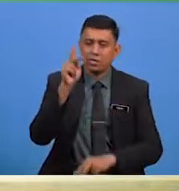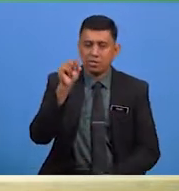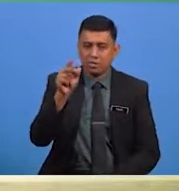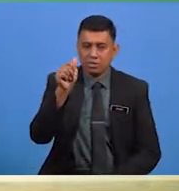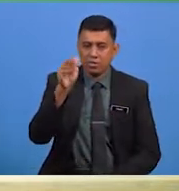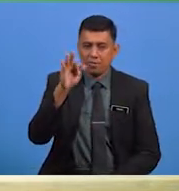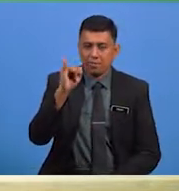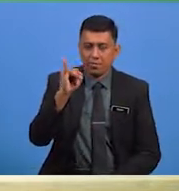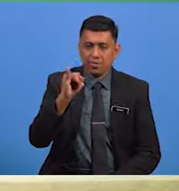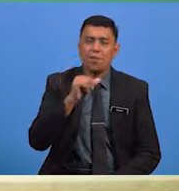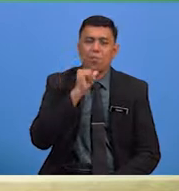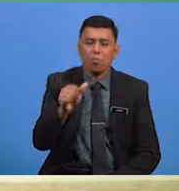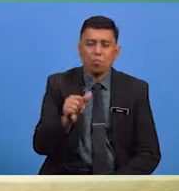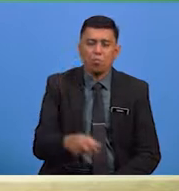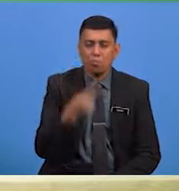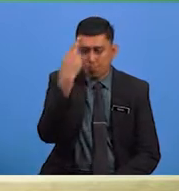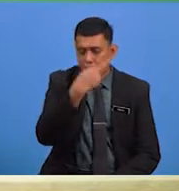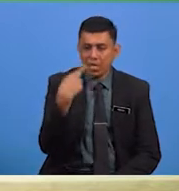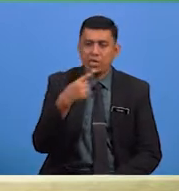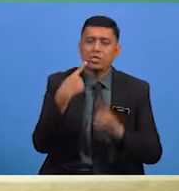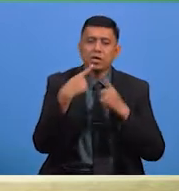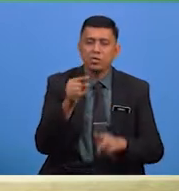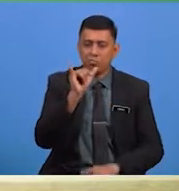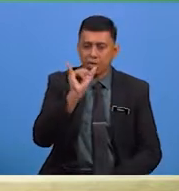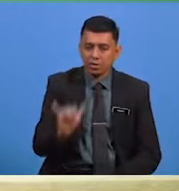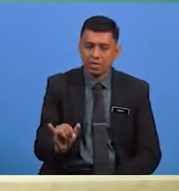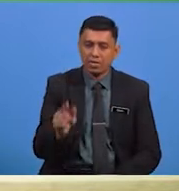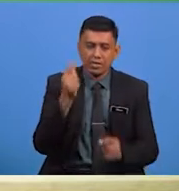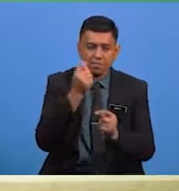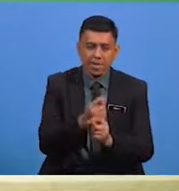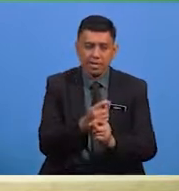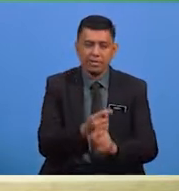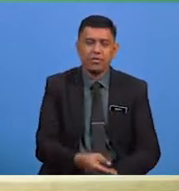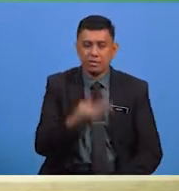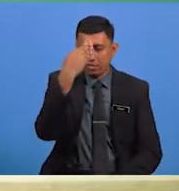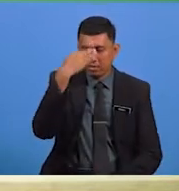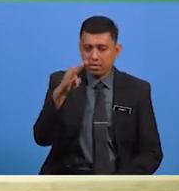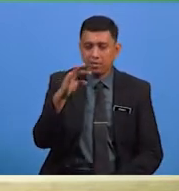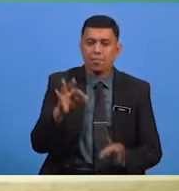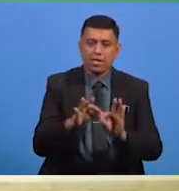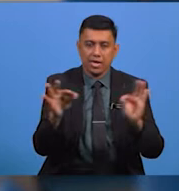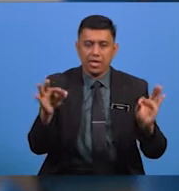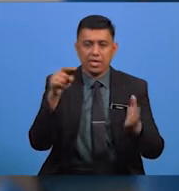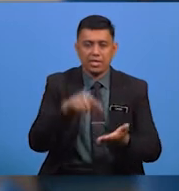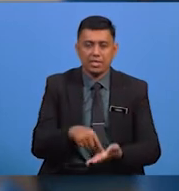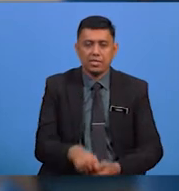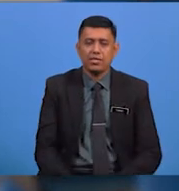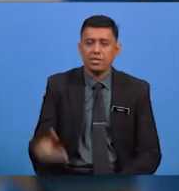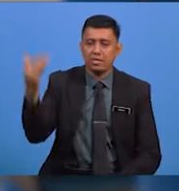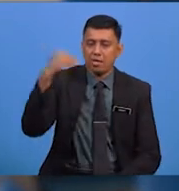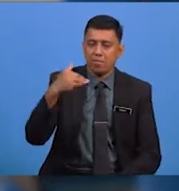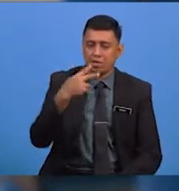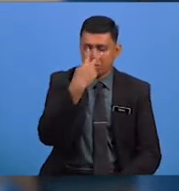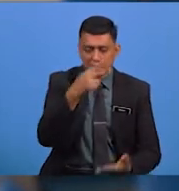bukan merupakan jawapan yang tepat bagi ayat ini. Mari kita